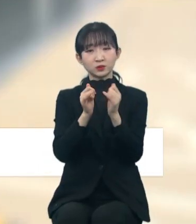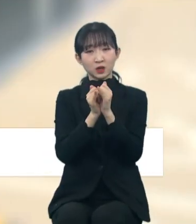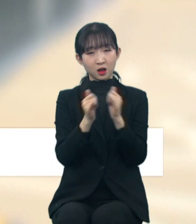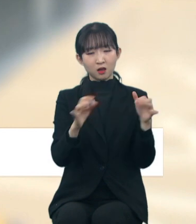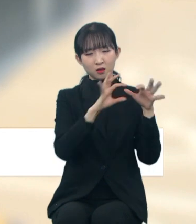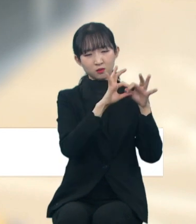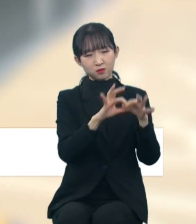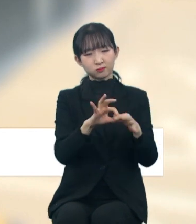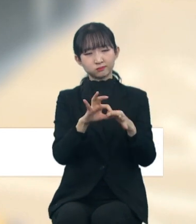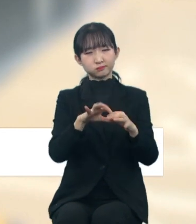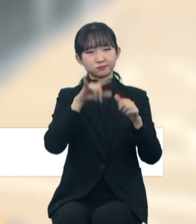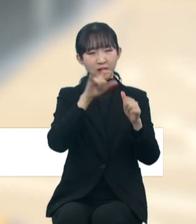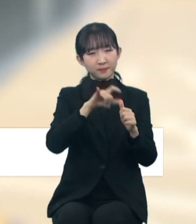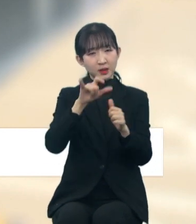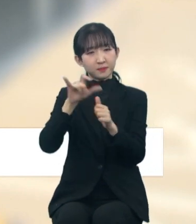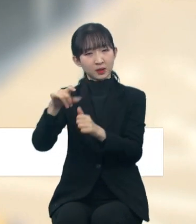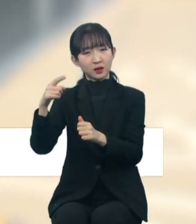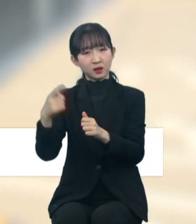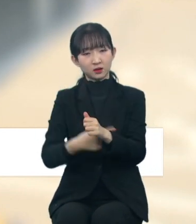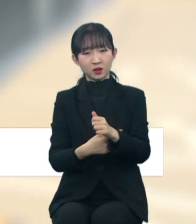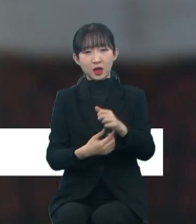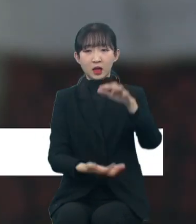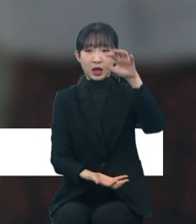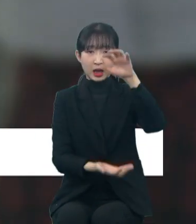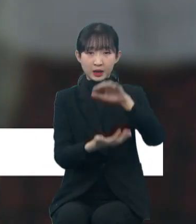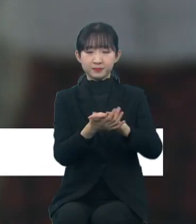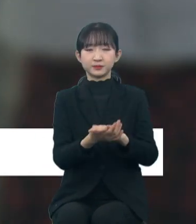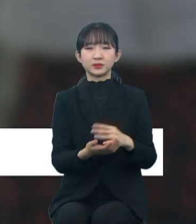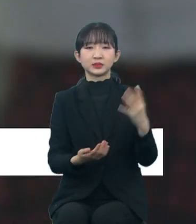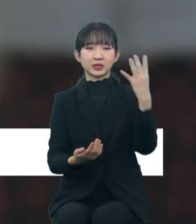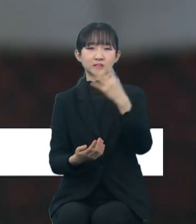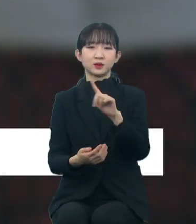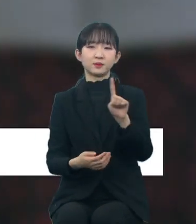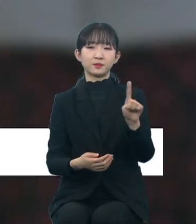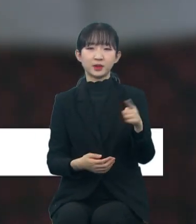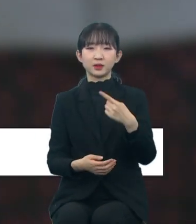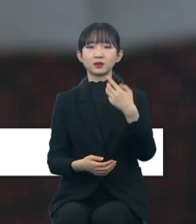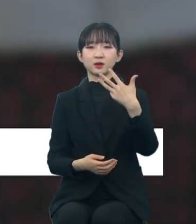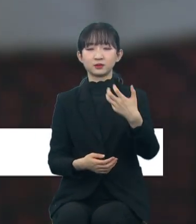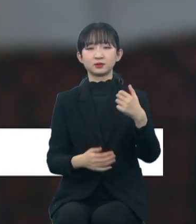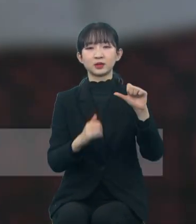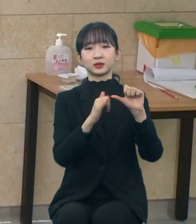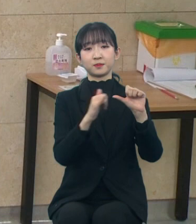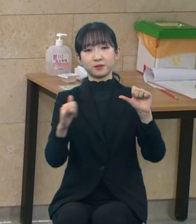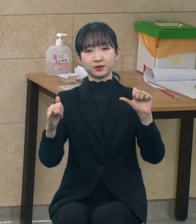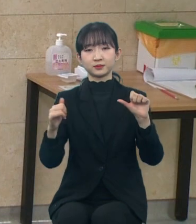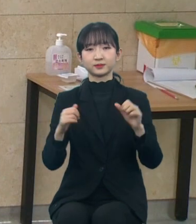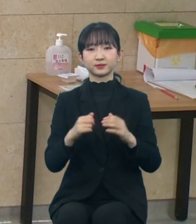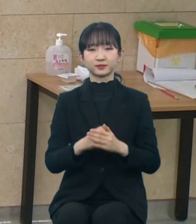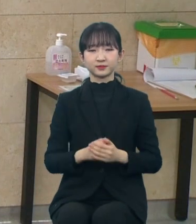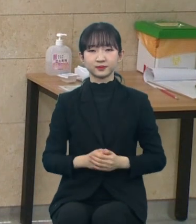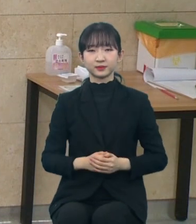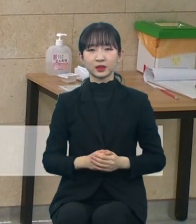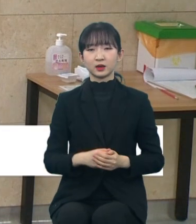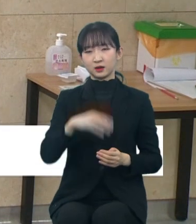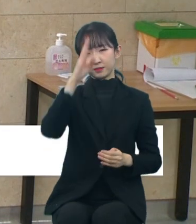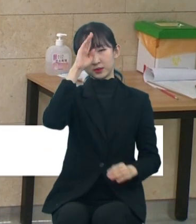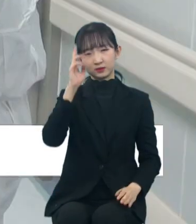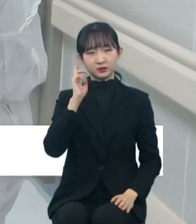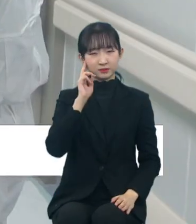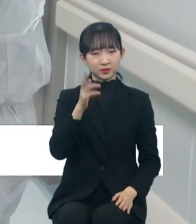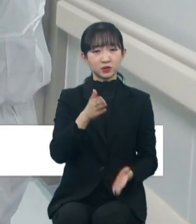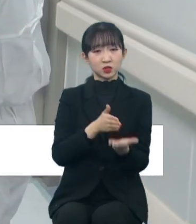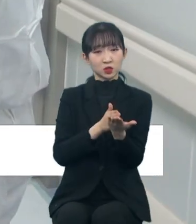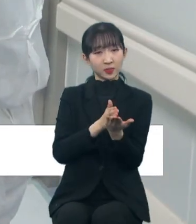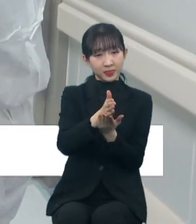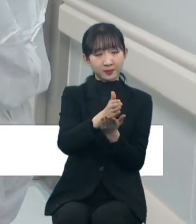잇따르면서 인천 지역 누적 확진자는 4,185명으로 집계됐습니다. 중증환자 전담